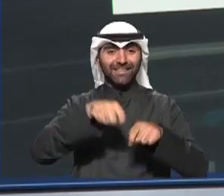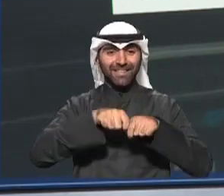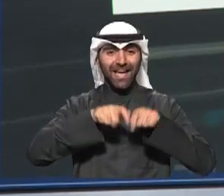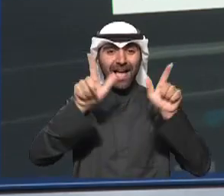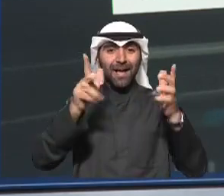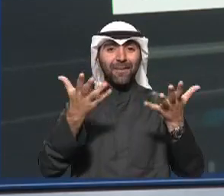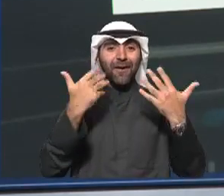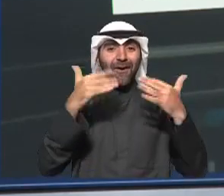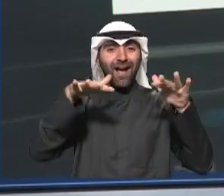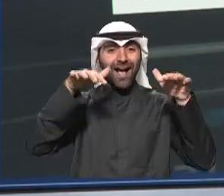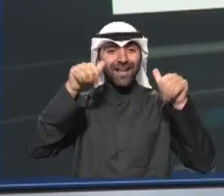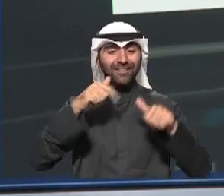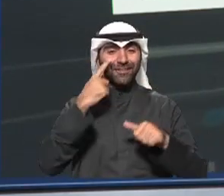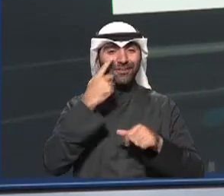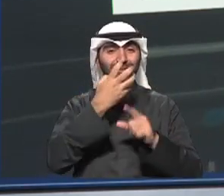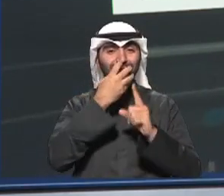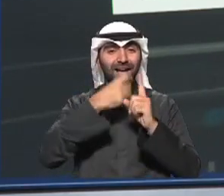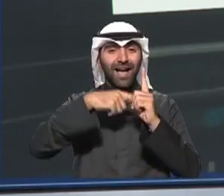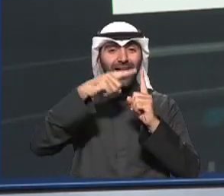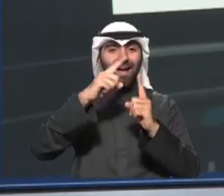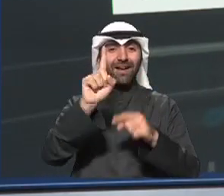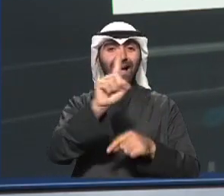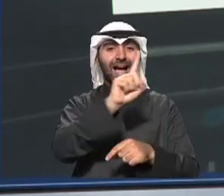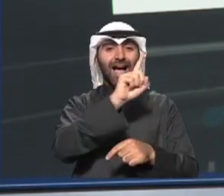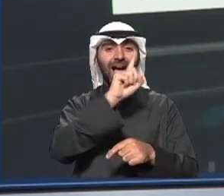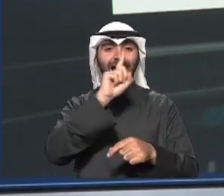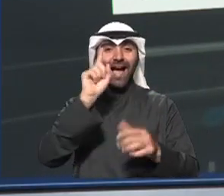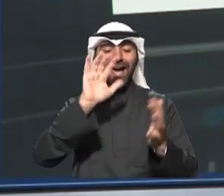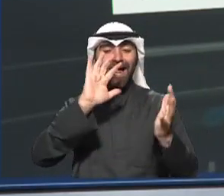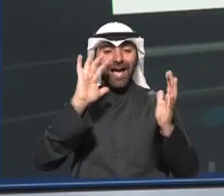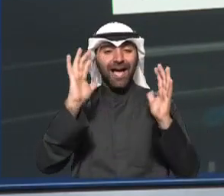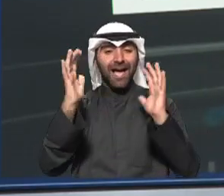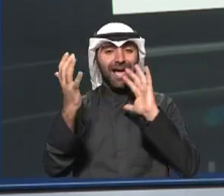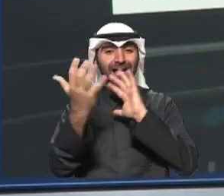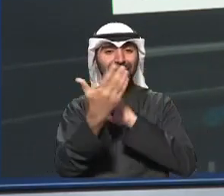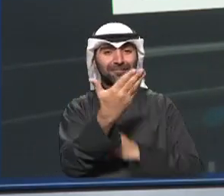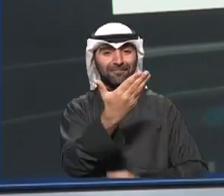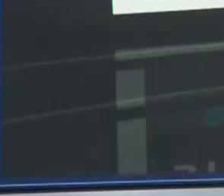جولتنا الجوية، ونعود بكم إلى الزملاء في الجانب الآخر من الاستديو لكن بعد قليل.